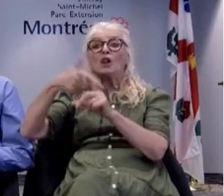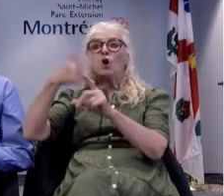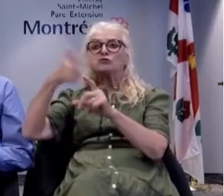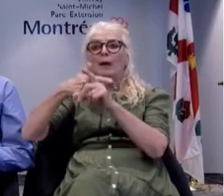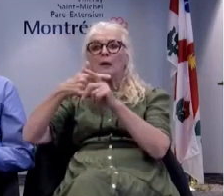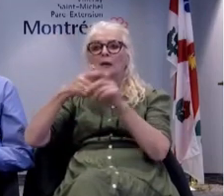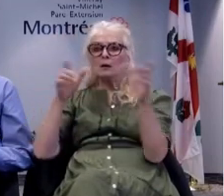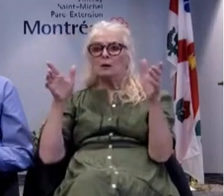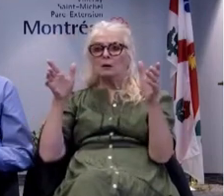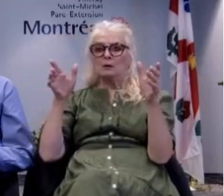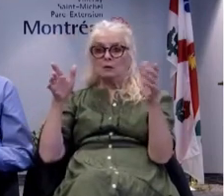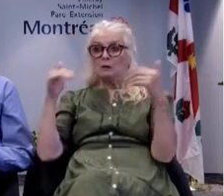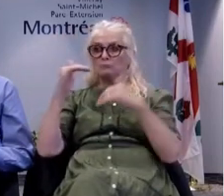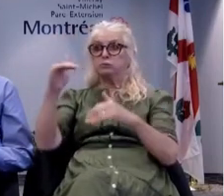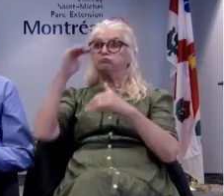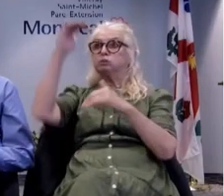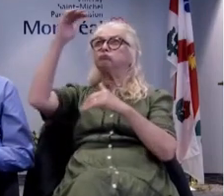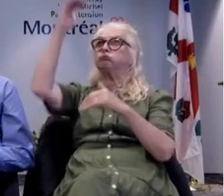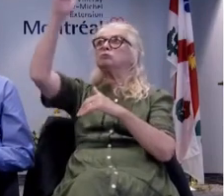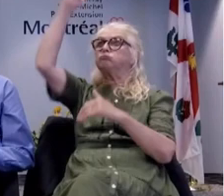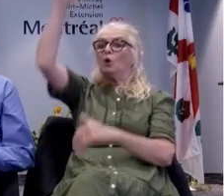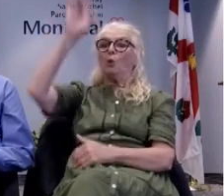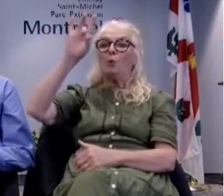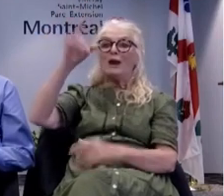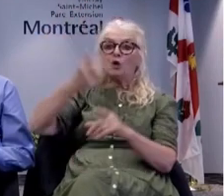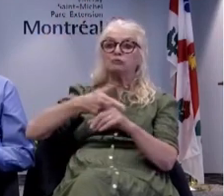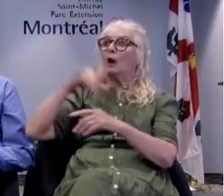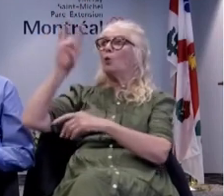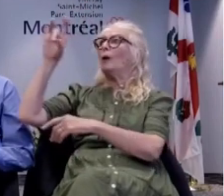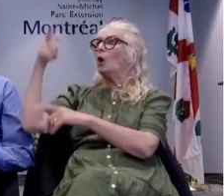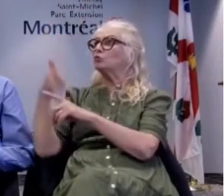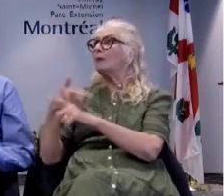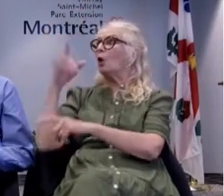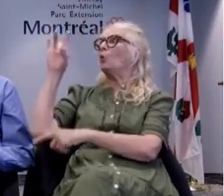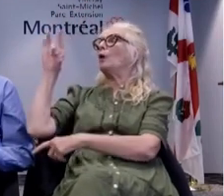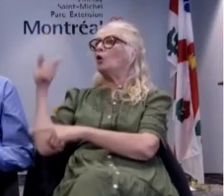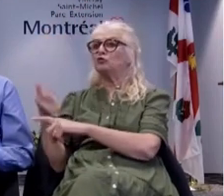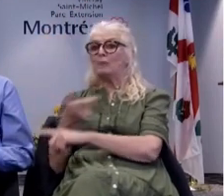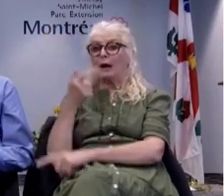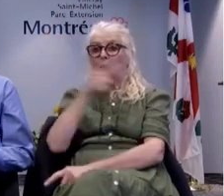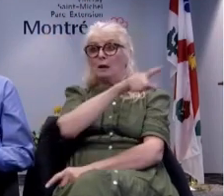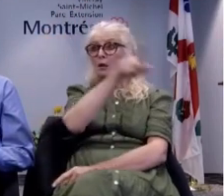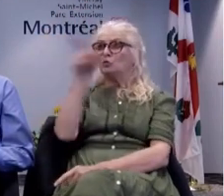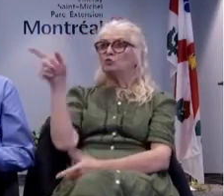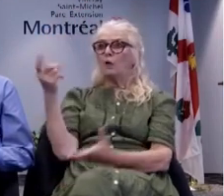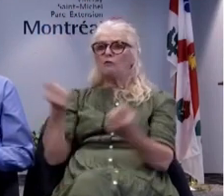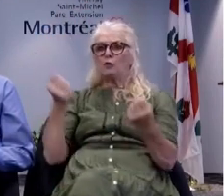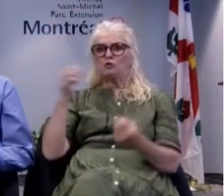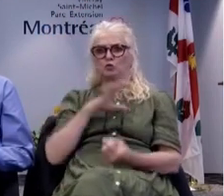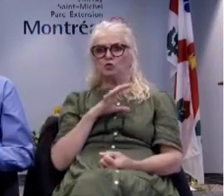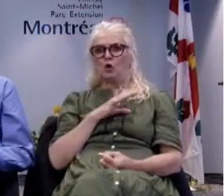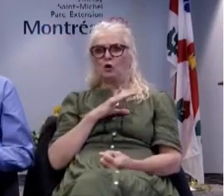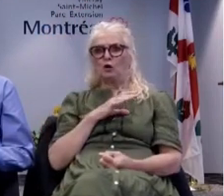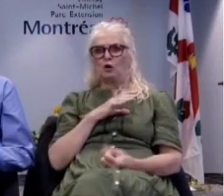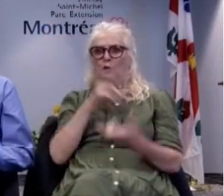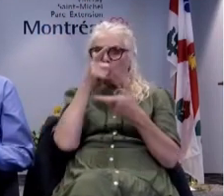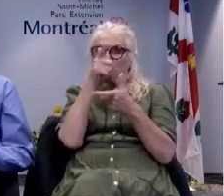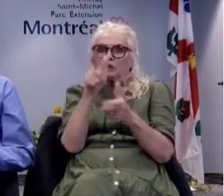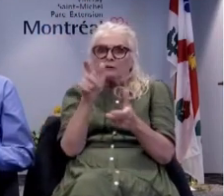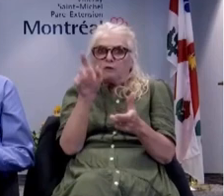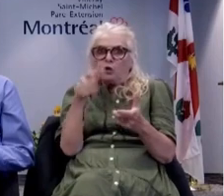une réalité. Oui. Vous l'avez fait, c'est pas mm-hmm. vous, mais oui, oui. C'est la ville. Alors, il faut que la ville soit logique avec elle-même. Mm-hmm. En tout cas,